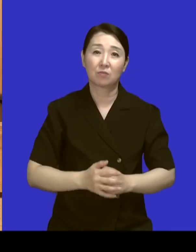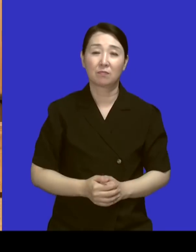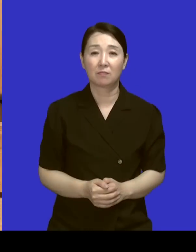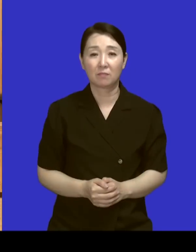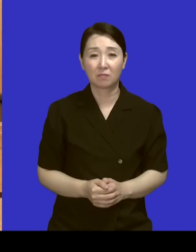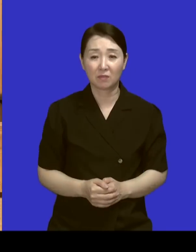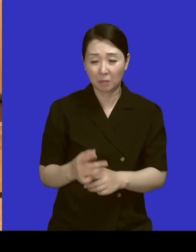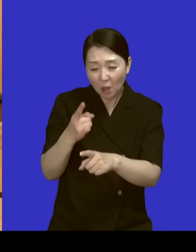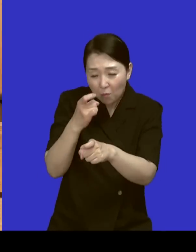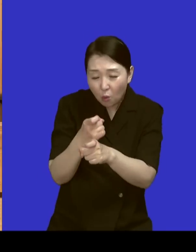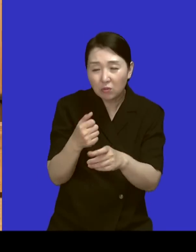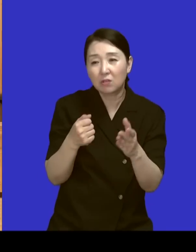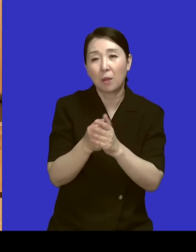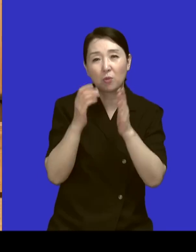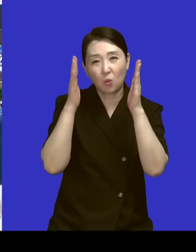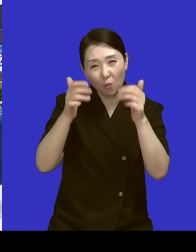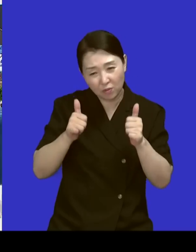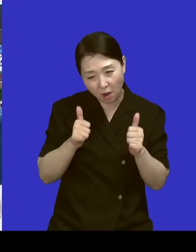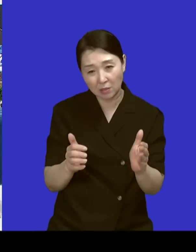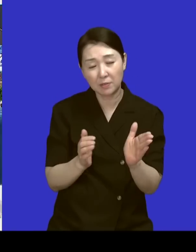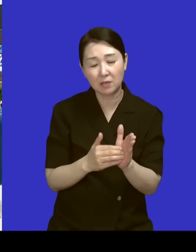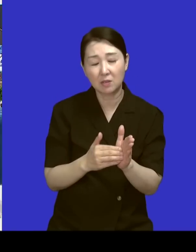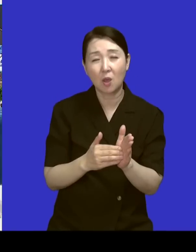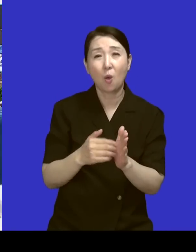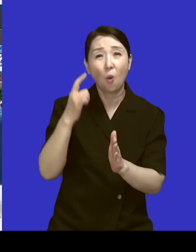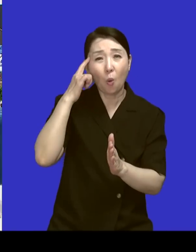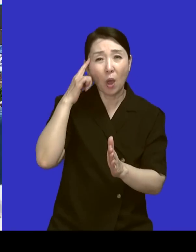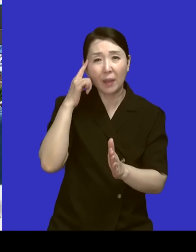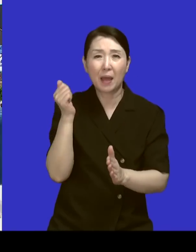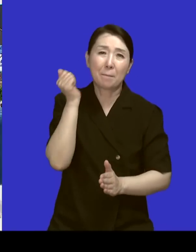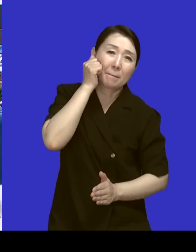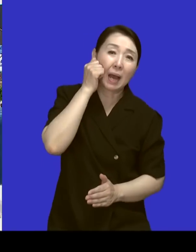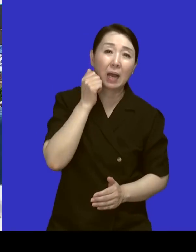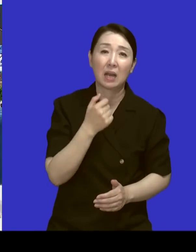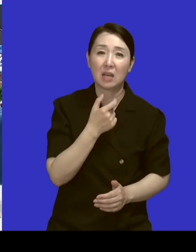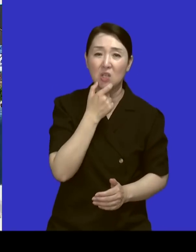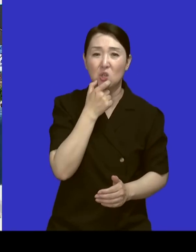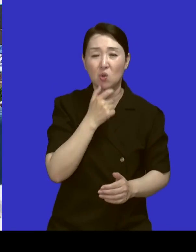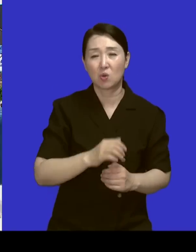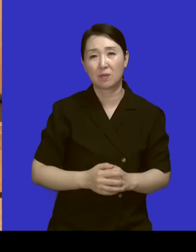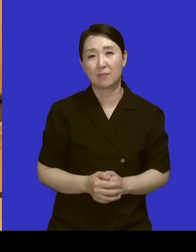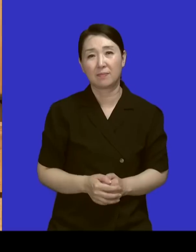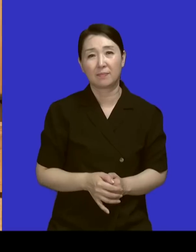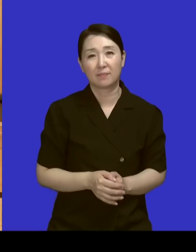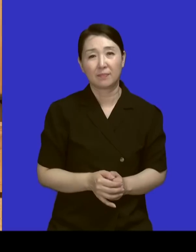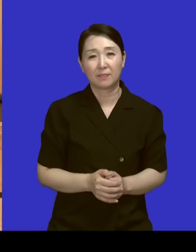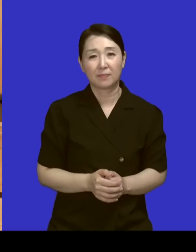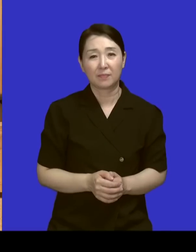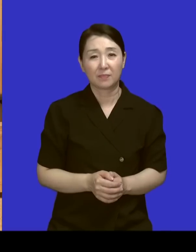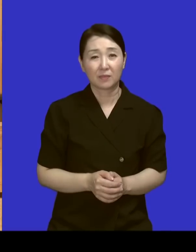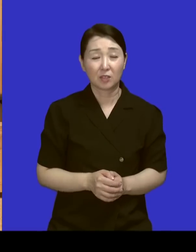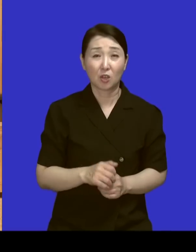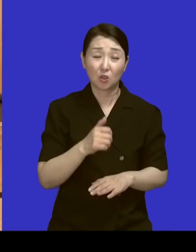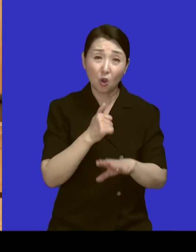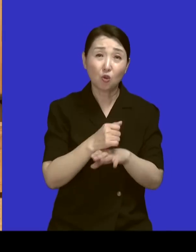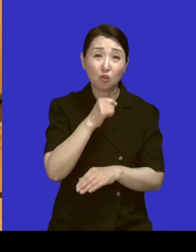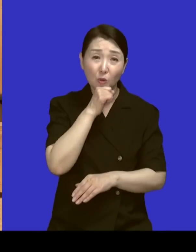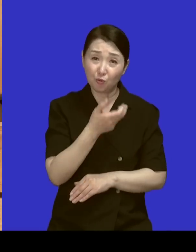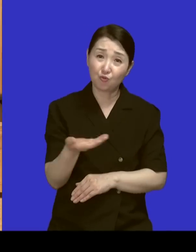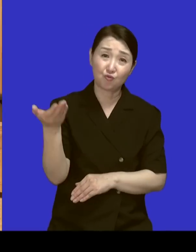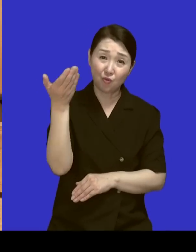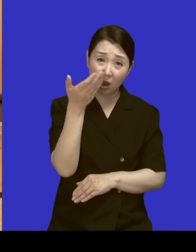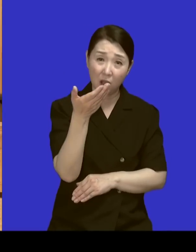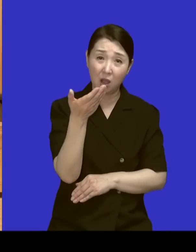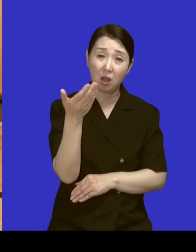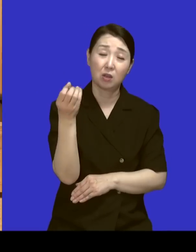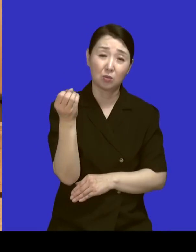복수심으로 공부를 한 거네요. 맞아요. 예. 네. 다시는 당하고 싶지 않아서. 그러니까 이게 얼마나 악에 받쳐서 그렇죠, 그런 거예요, 그렇죠. 진짜. 어. 그럼 뭐 성적도 오르고 네.